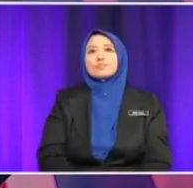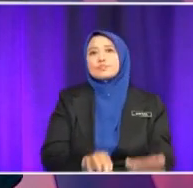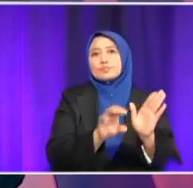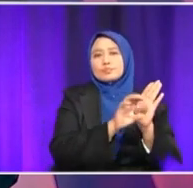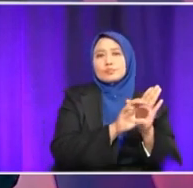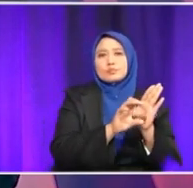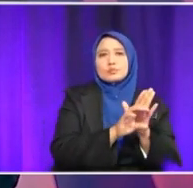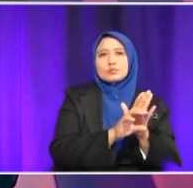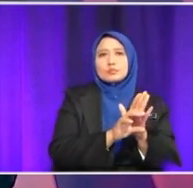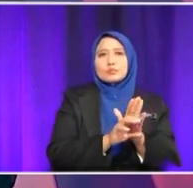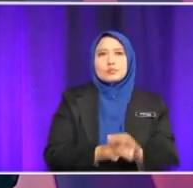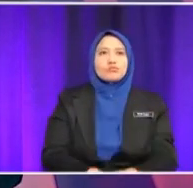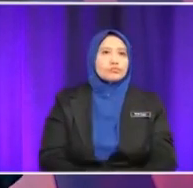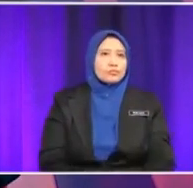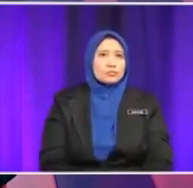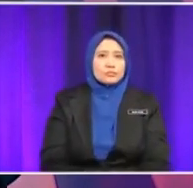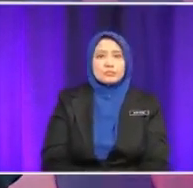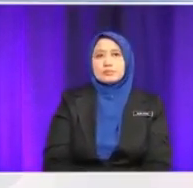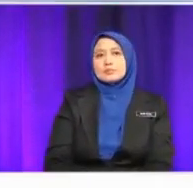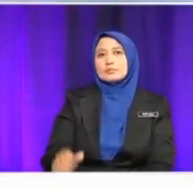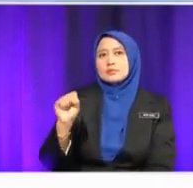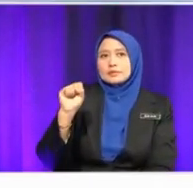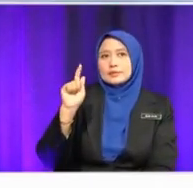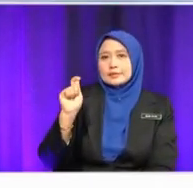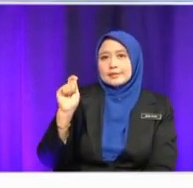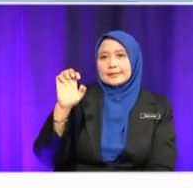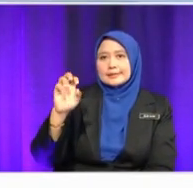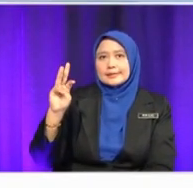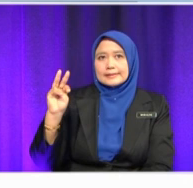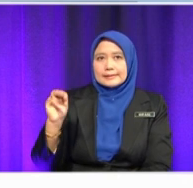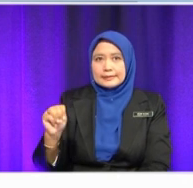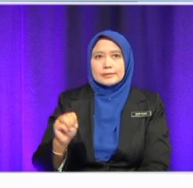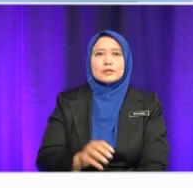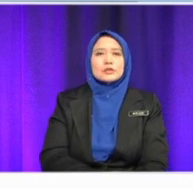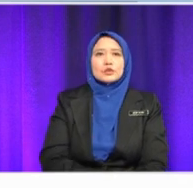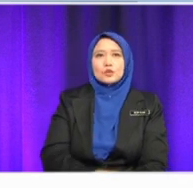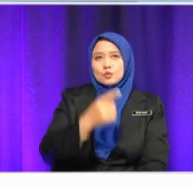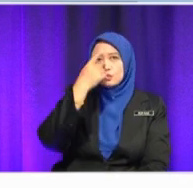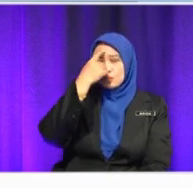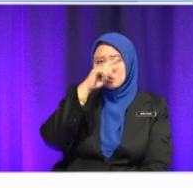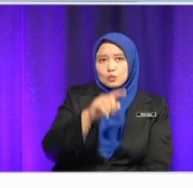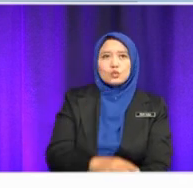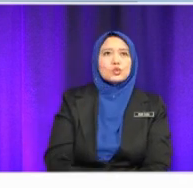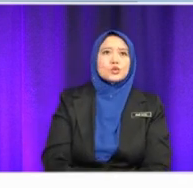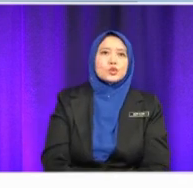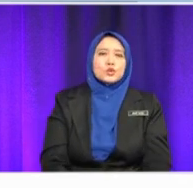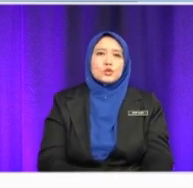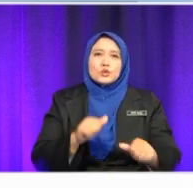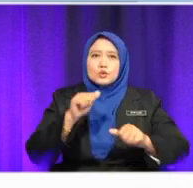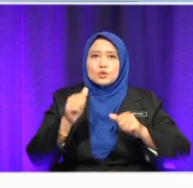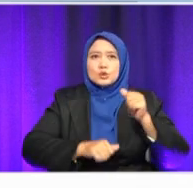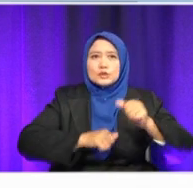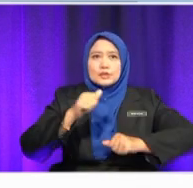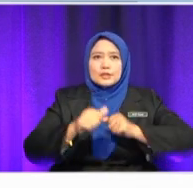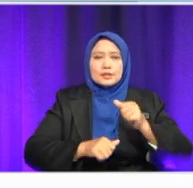aliran stand yaitu eee sains teknologi kejujuran dan matematika oke di sini ya kecerdasan